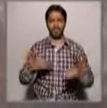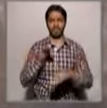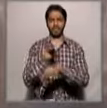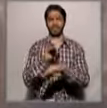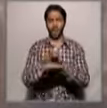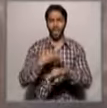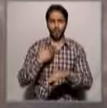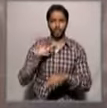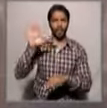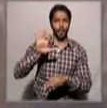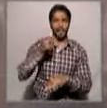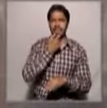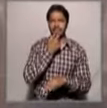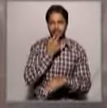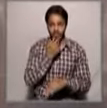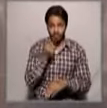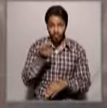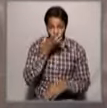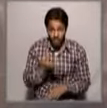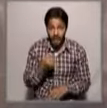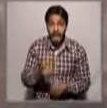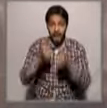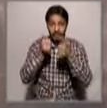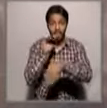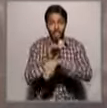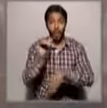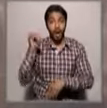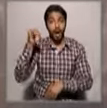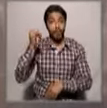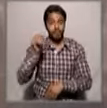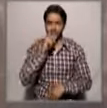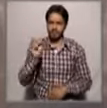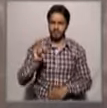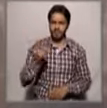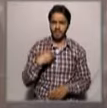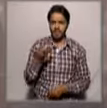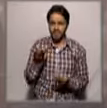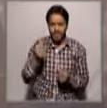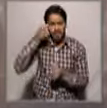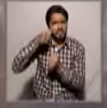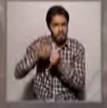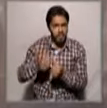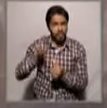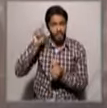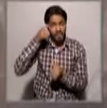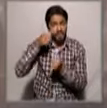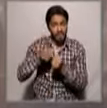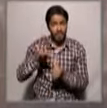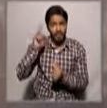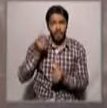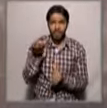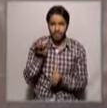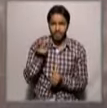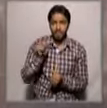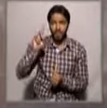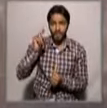فالمهم بحثنا منذ فترة صغيرة كان من 15 سنة عن الاسم اللي بذكر به يعني كان معناه مضحك